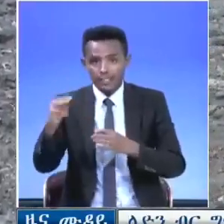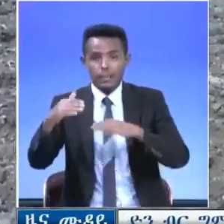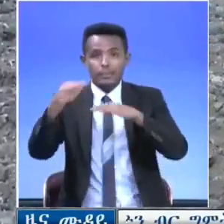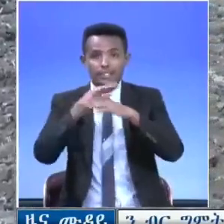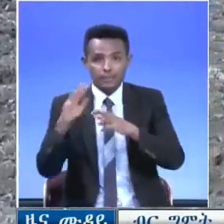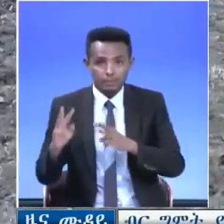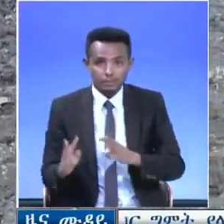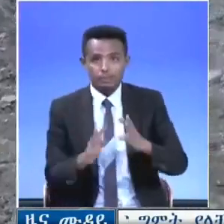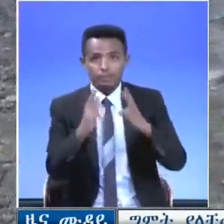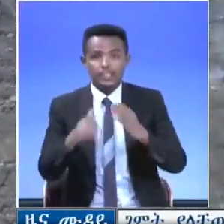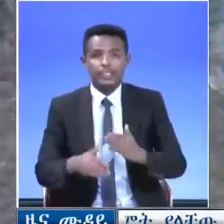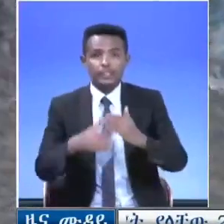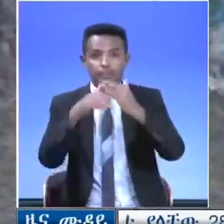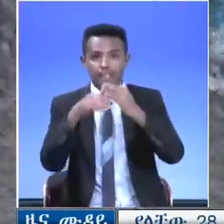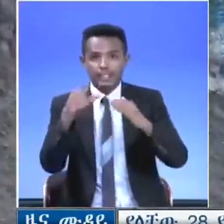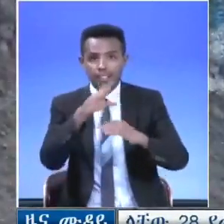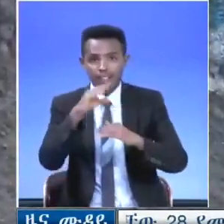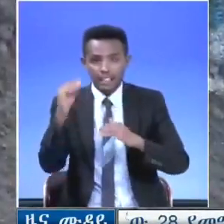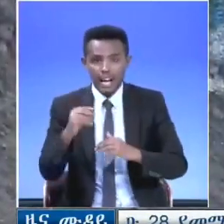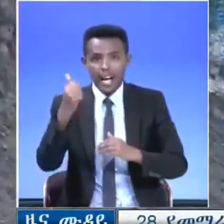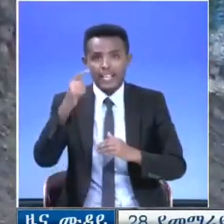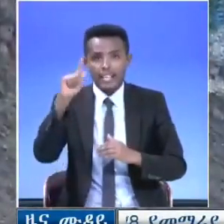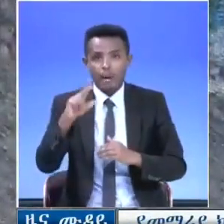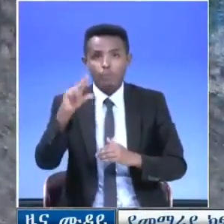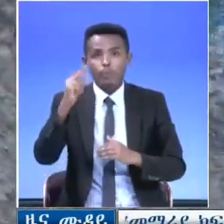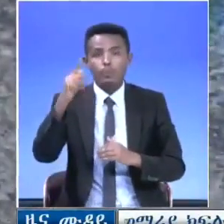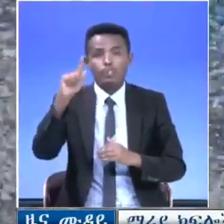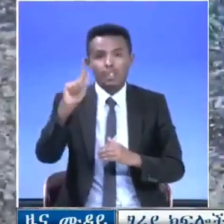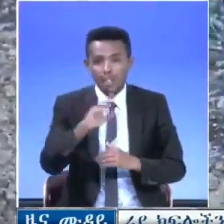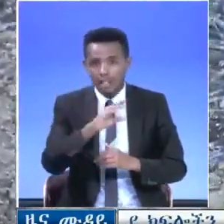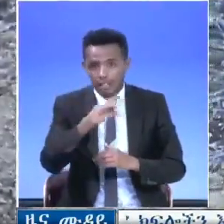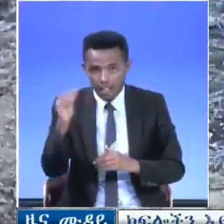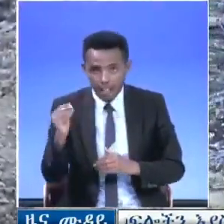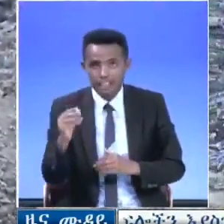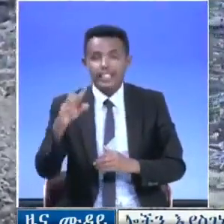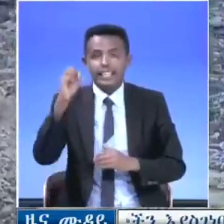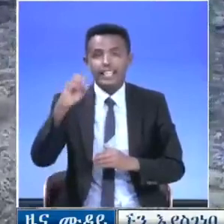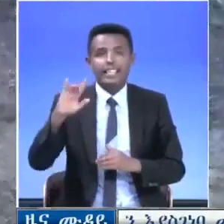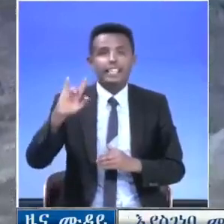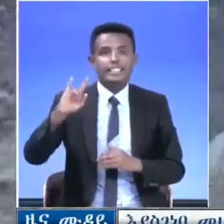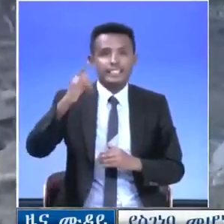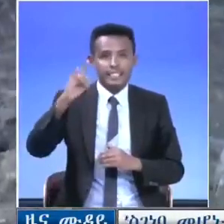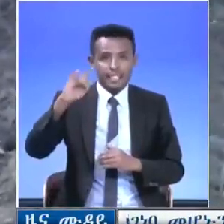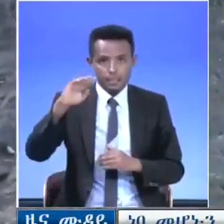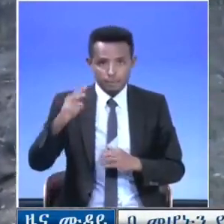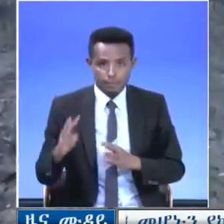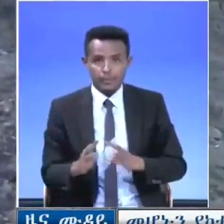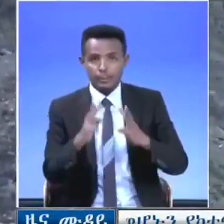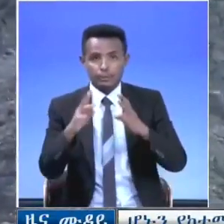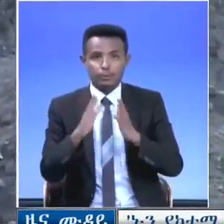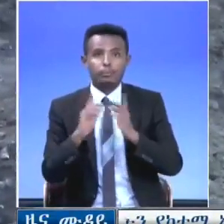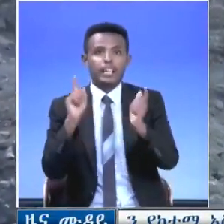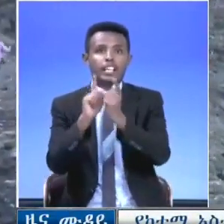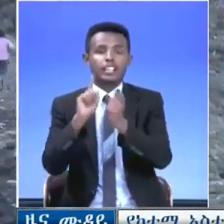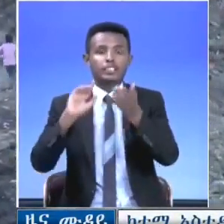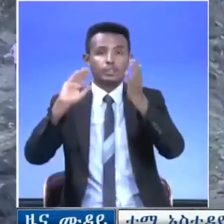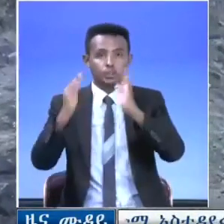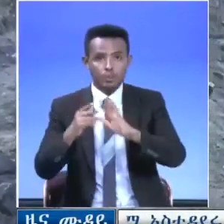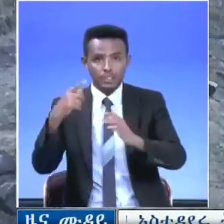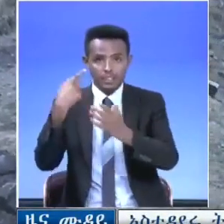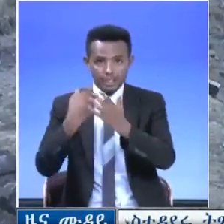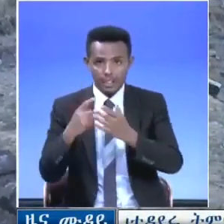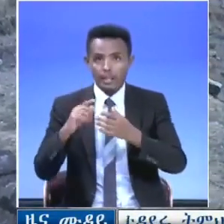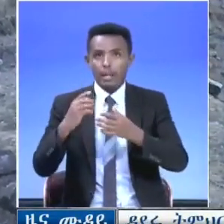መንገድ ግንባታ የመቄት ወረዳን ከአይና ቡግናና ተከዜ ወረዳዎች ጋር የሚያገናኝ ሲሆን መንገዱ ተገንብቶ ሲጠናቀቅም የወረዳዎቹን